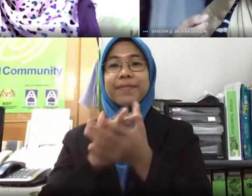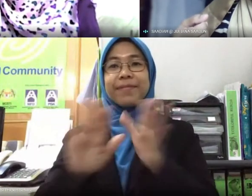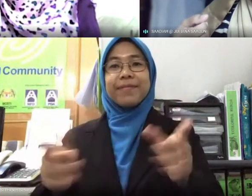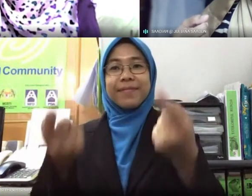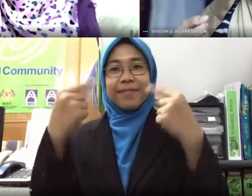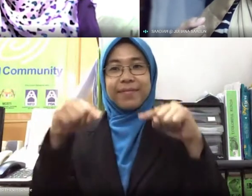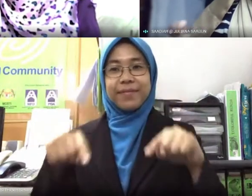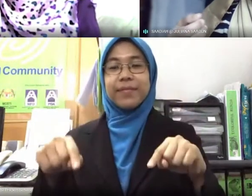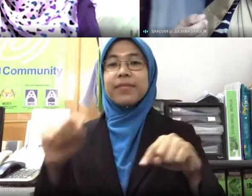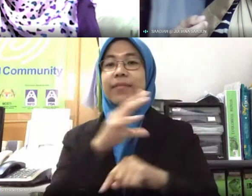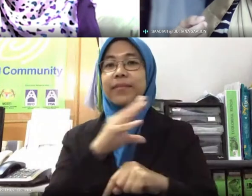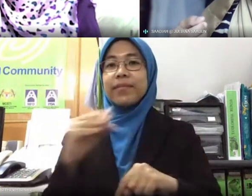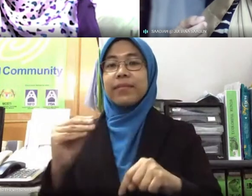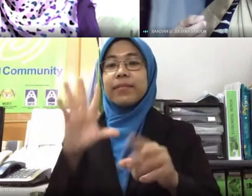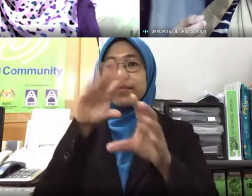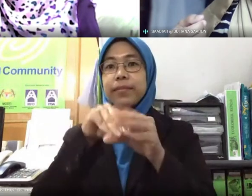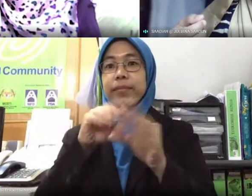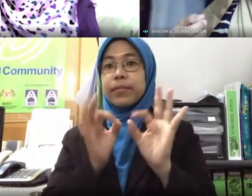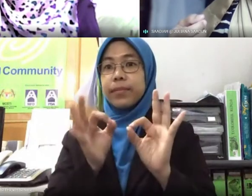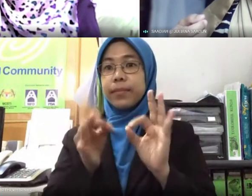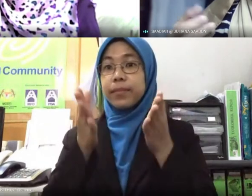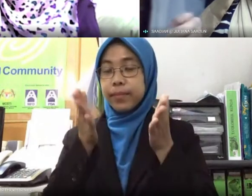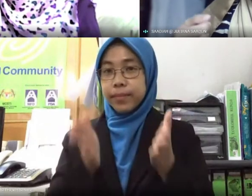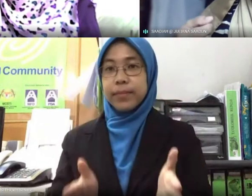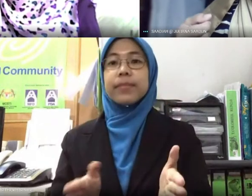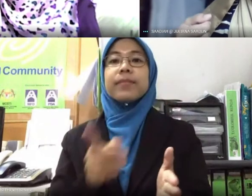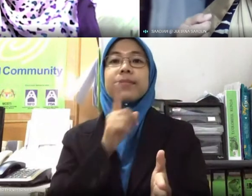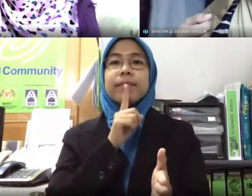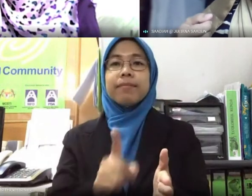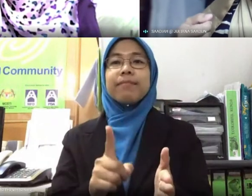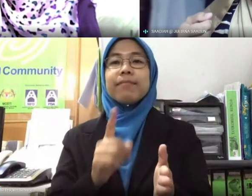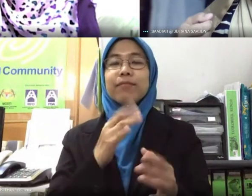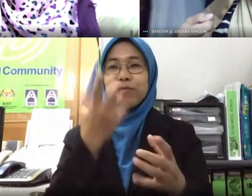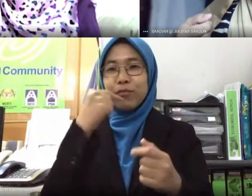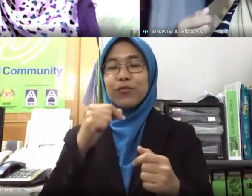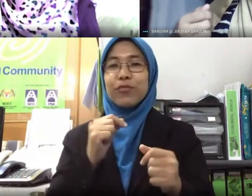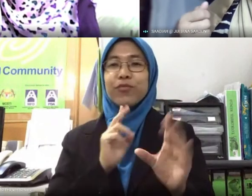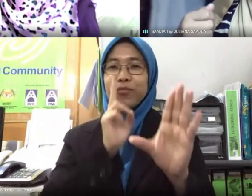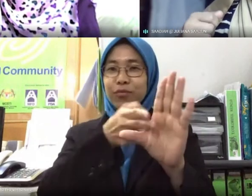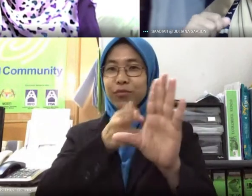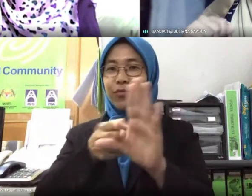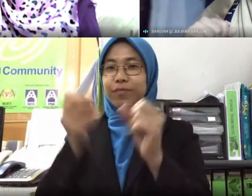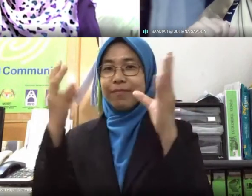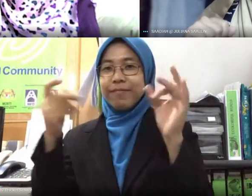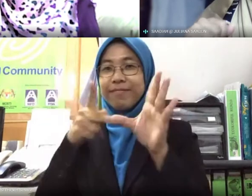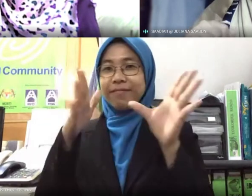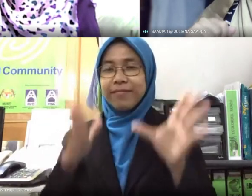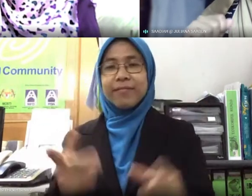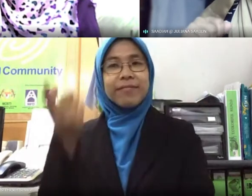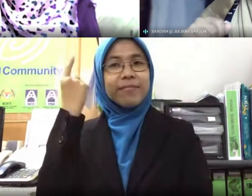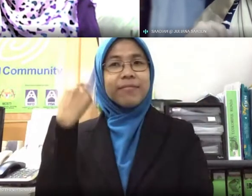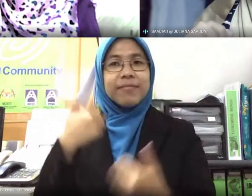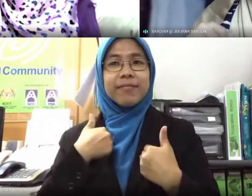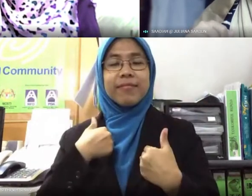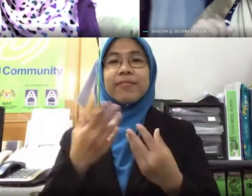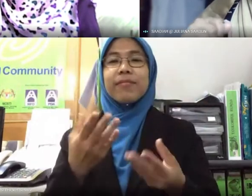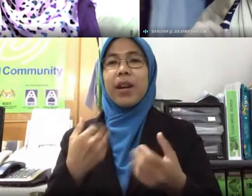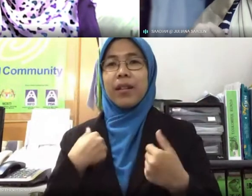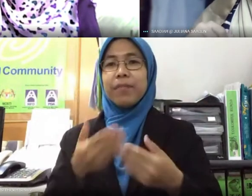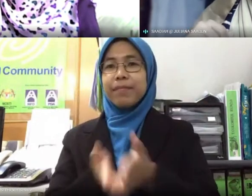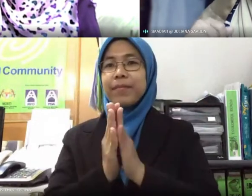datang. Penglibatan JBI kita, Jurubahasa Isyarat, menarik minat peserta. Ada permintaan ya tadi untuk kursus bahasa